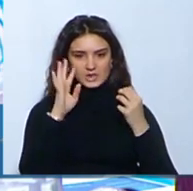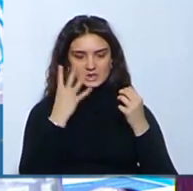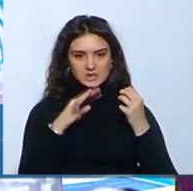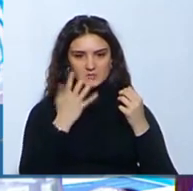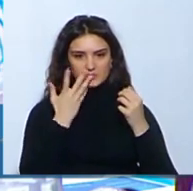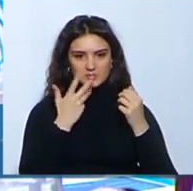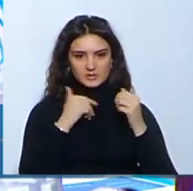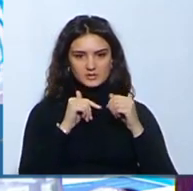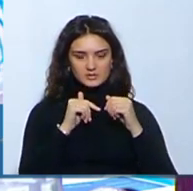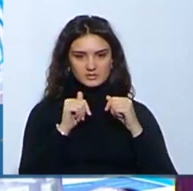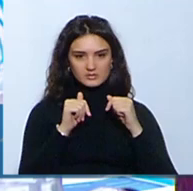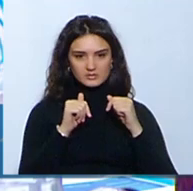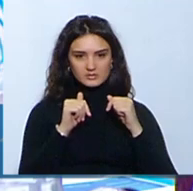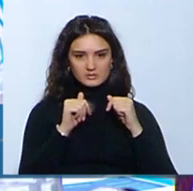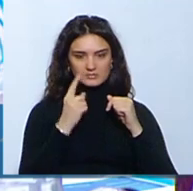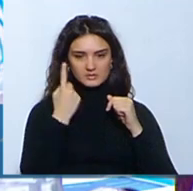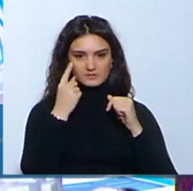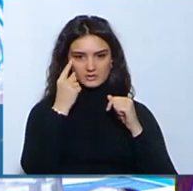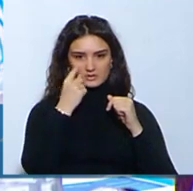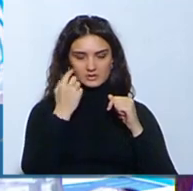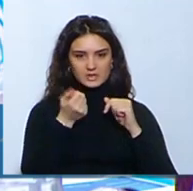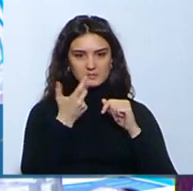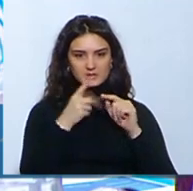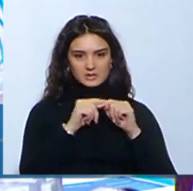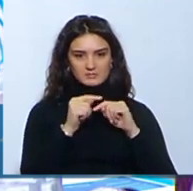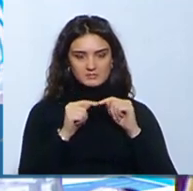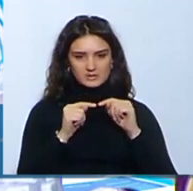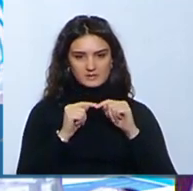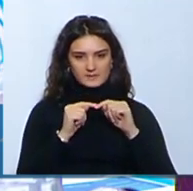ნაცრისფერი ლაქები, ჯერ ერთეული და ახლა უკვე რამდენიმეა.